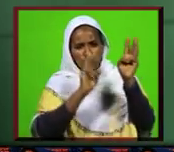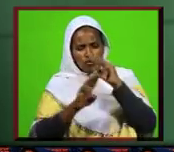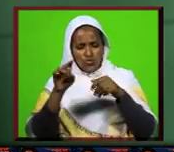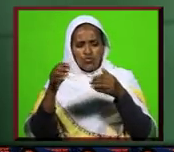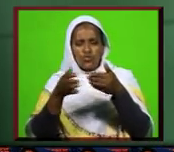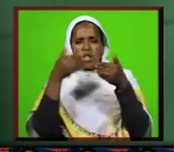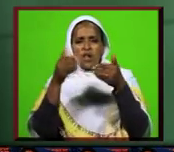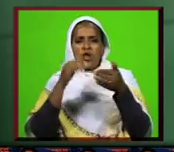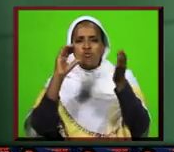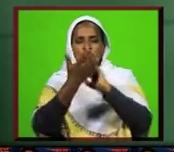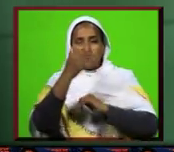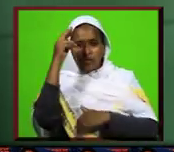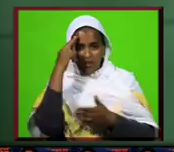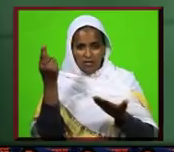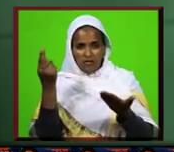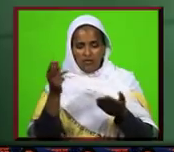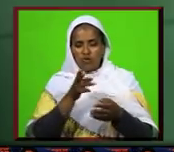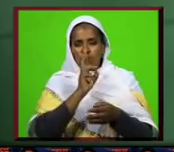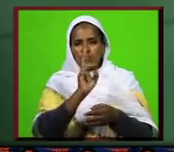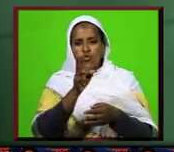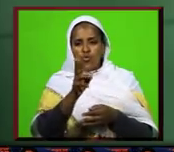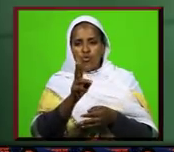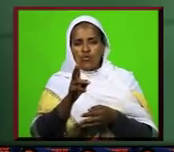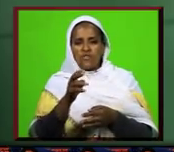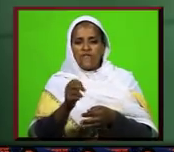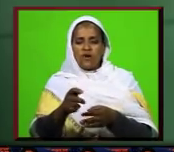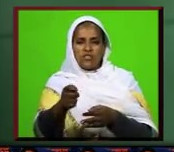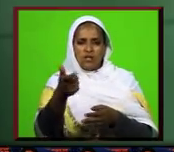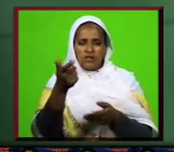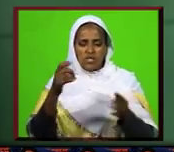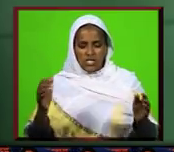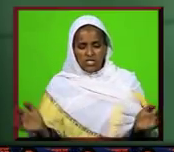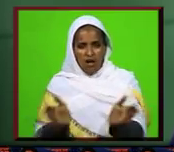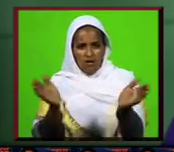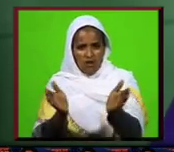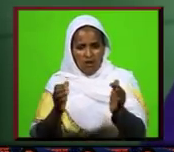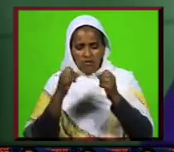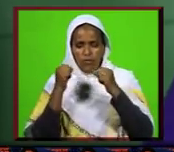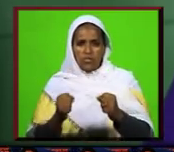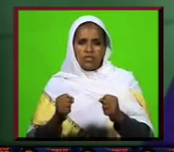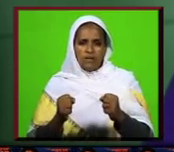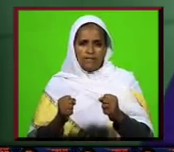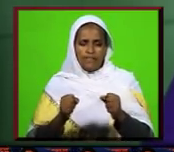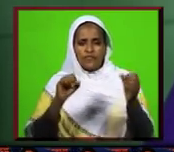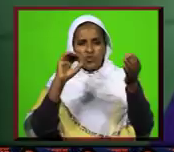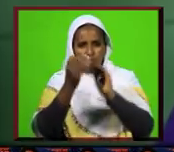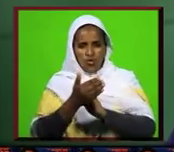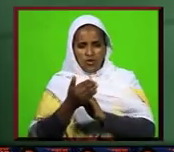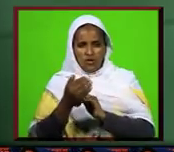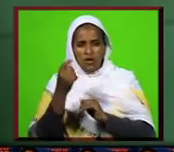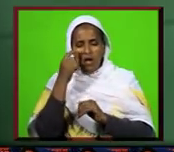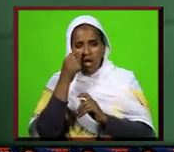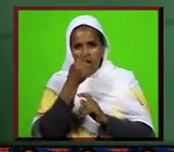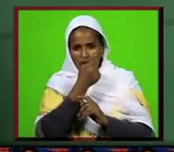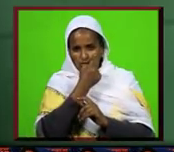ችግሩም ስለተቃለለለት ቶሎ ተፋጠነ፣ ተጽናና፣ ተበረታታ።